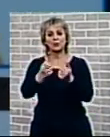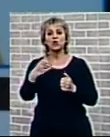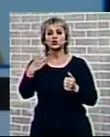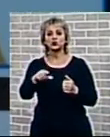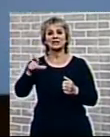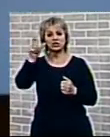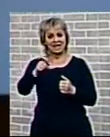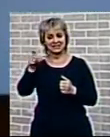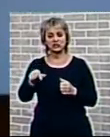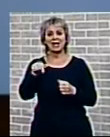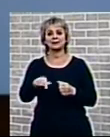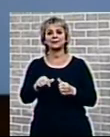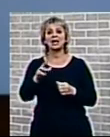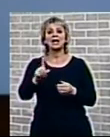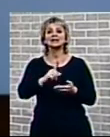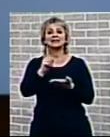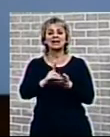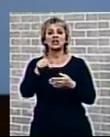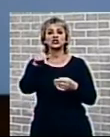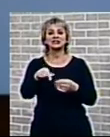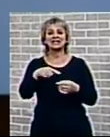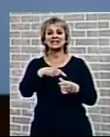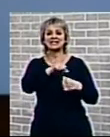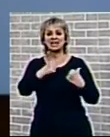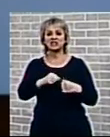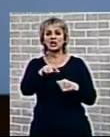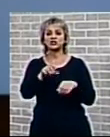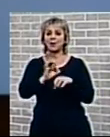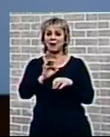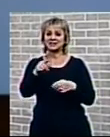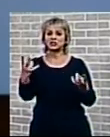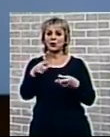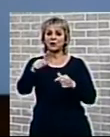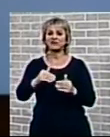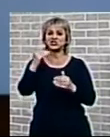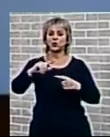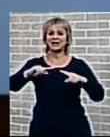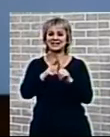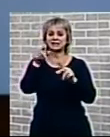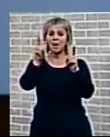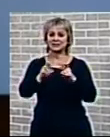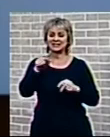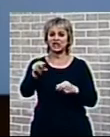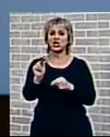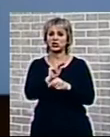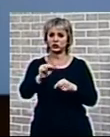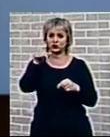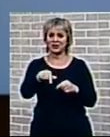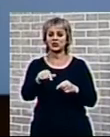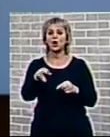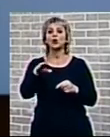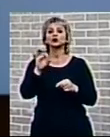сотни дончан. Если пациенту с сердечной патологией необходимо высокотехнологичное обследование и лечение,